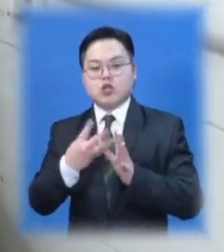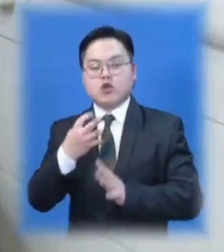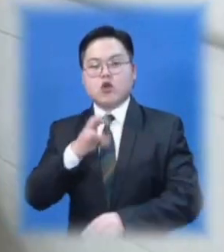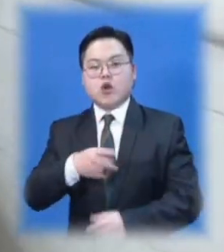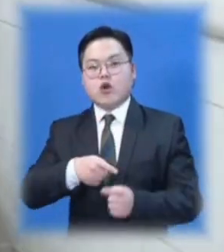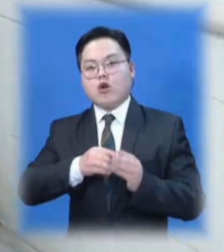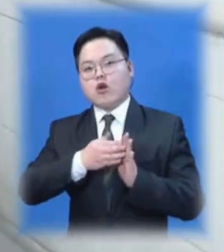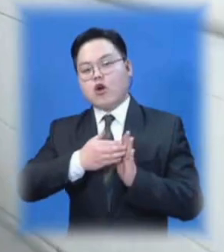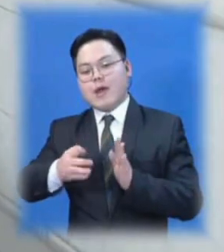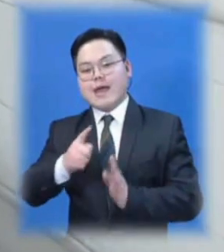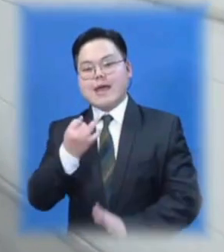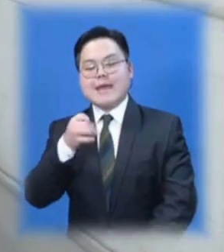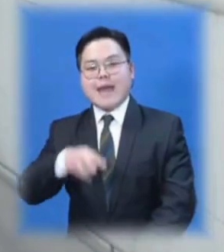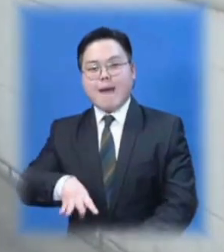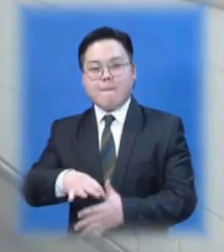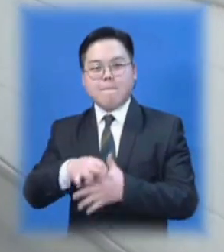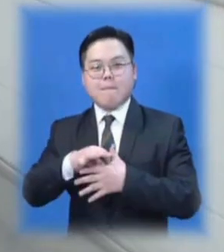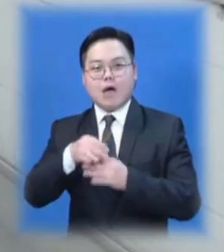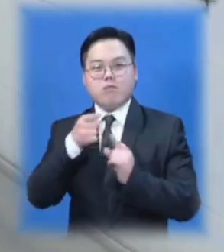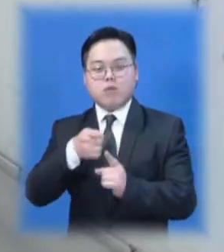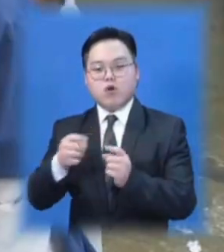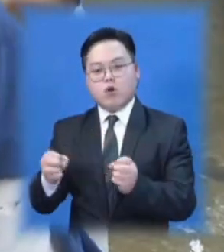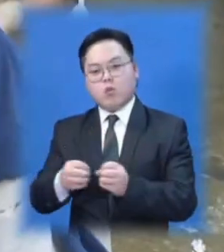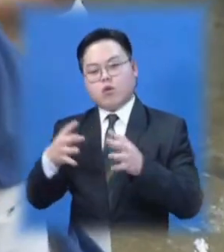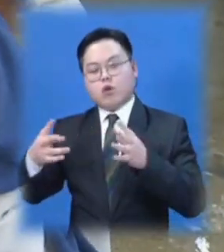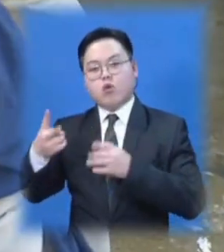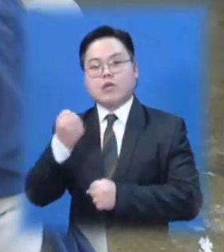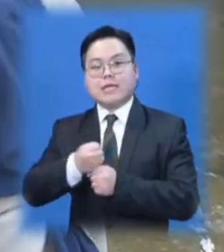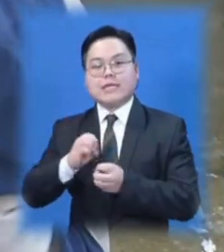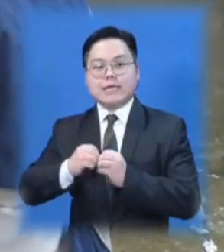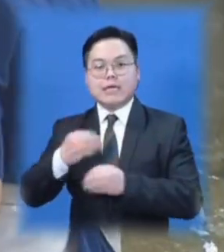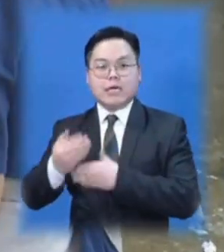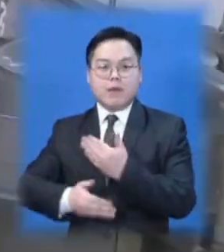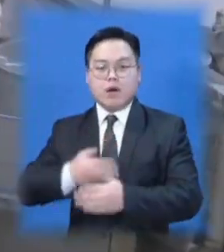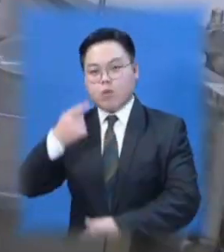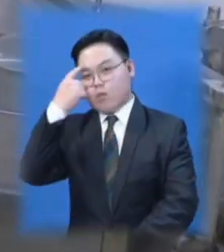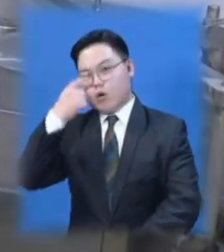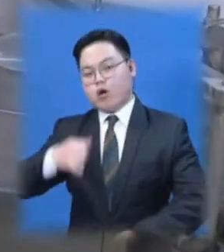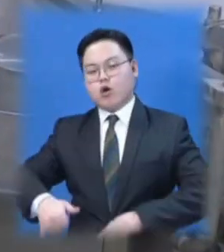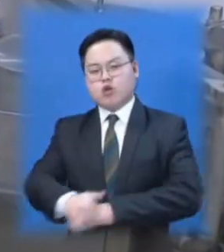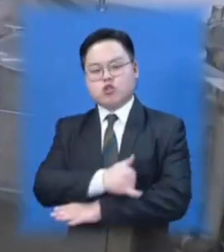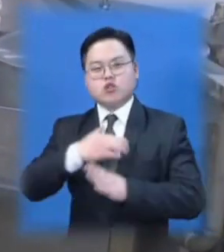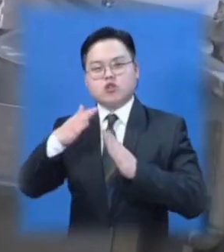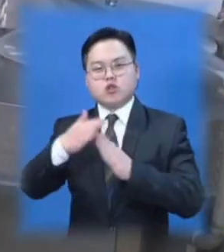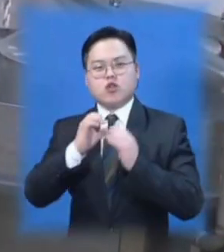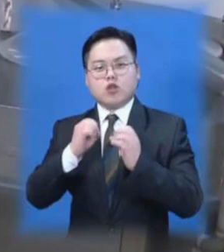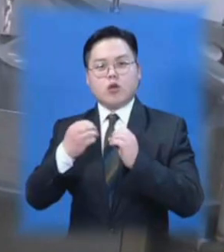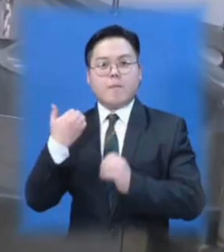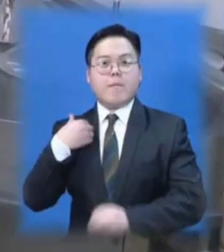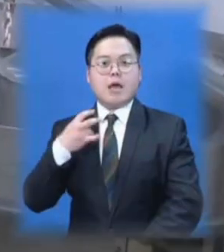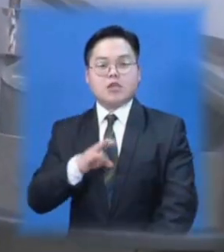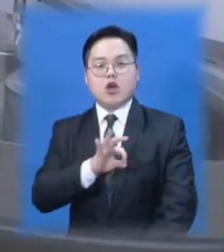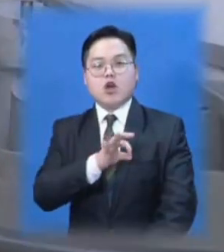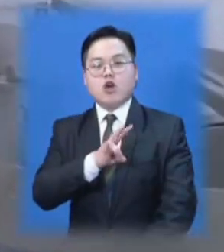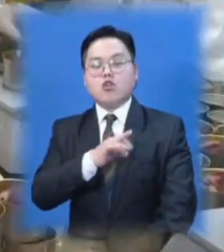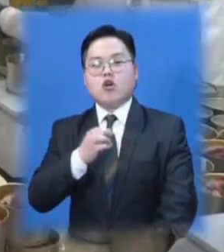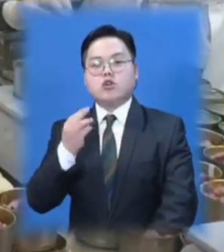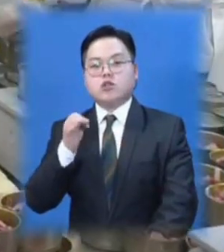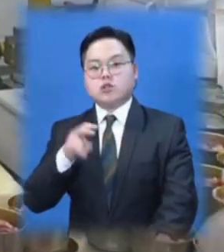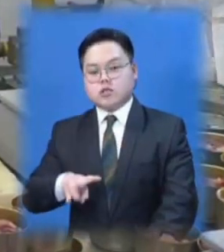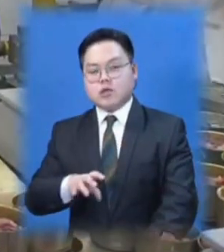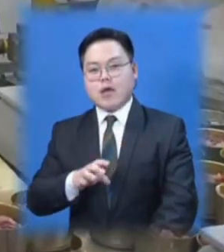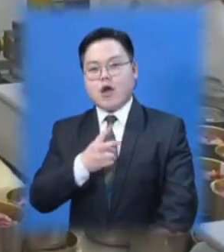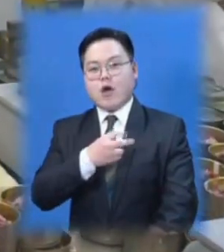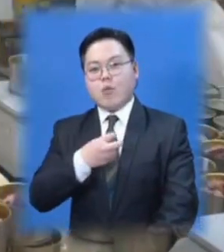Хям махтэтгүү үйлдвэрлэж эхэлсэн үндэсний аж ахуйн нэгж юм. Улсын хэмжээнд бүрэн зогсоод байсан нөөц бүтээгдэхүүн үйлдвэрлэлийг 2000 онд